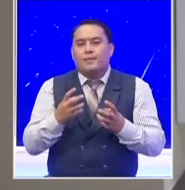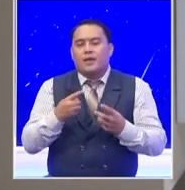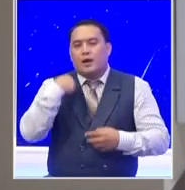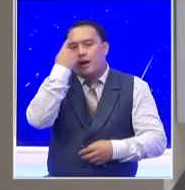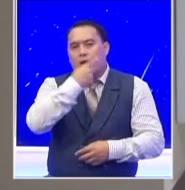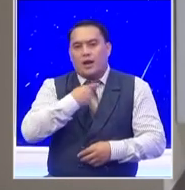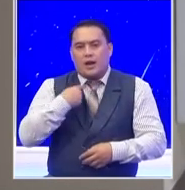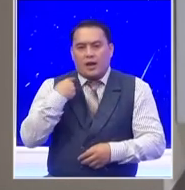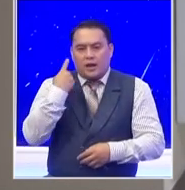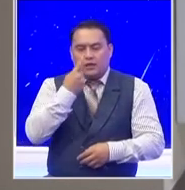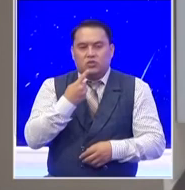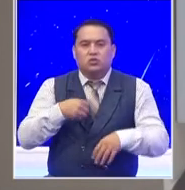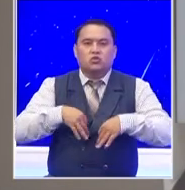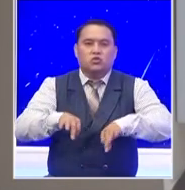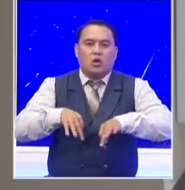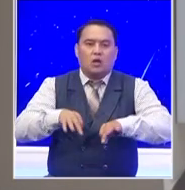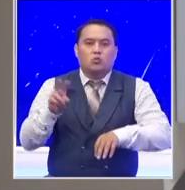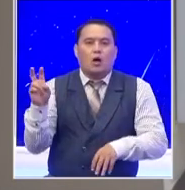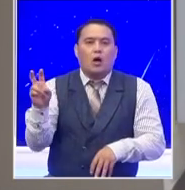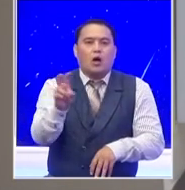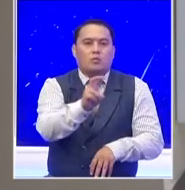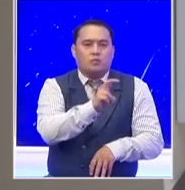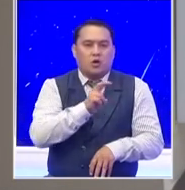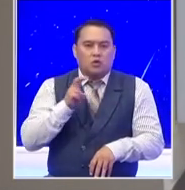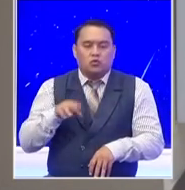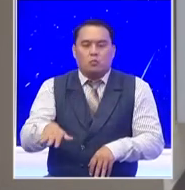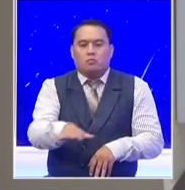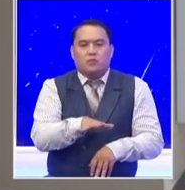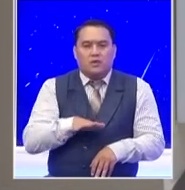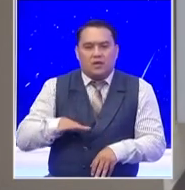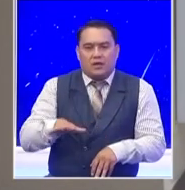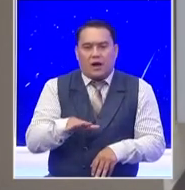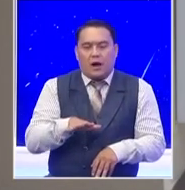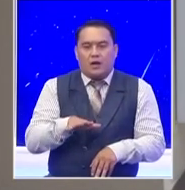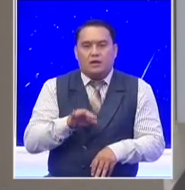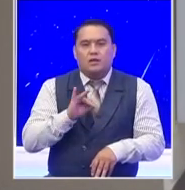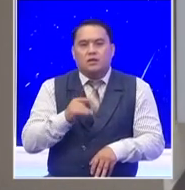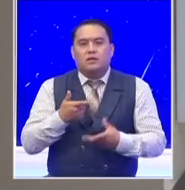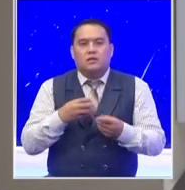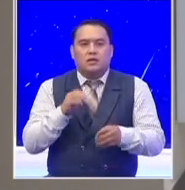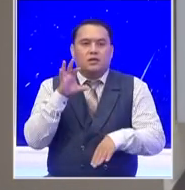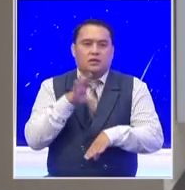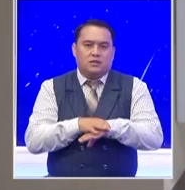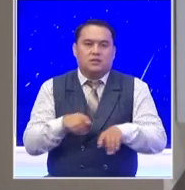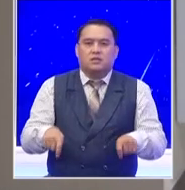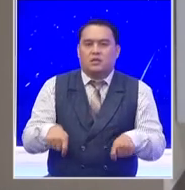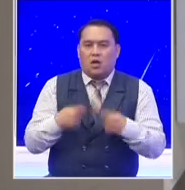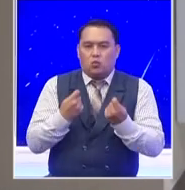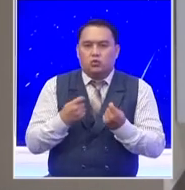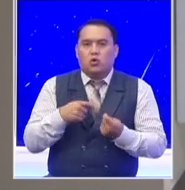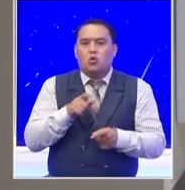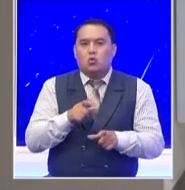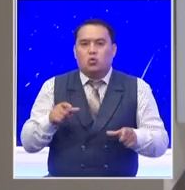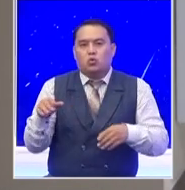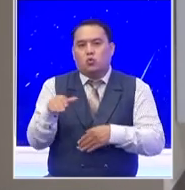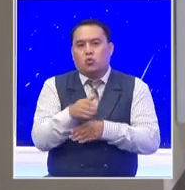на специальном автотранспорте объезжает береговую линию, и кое-где даже фиксируются факты, что люди